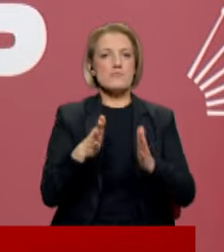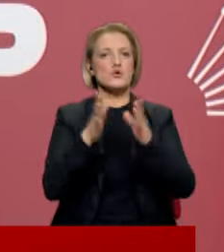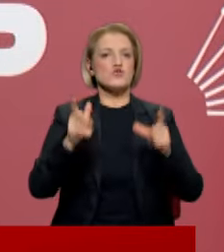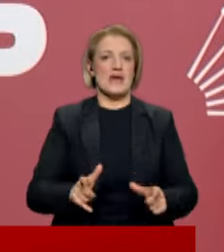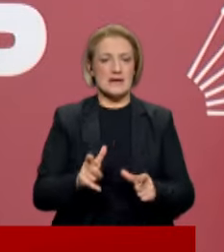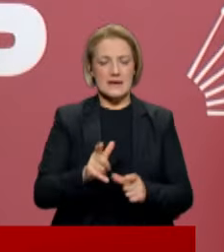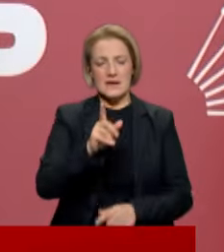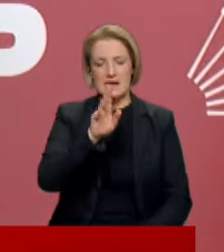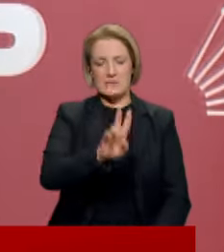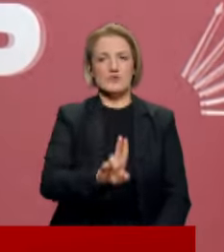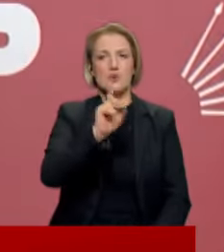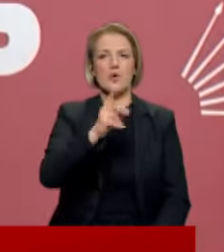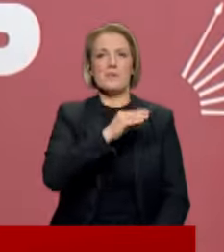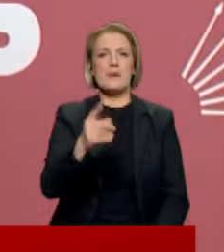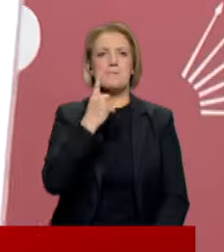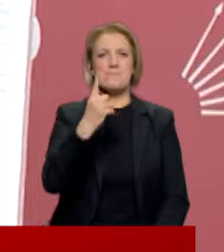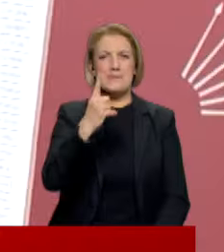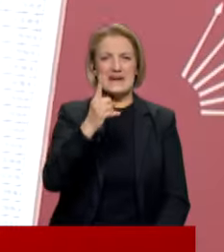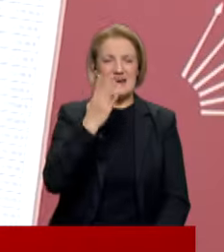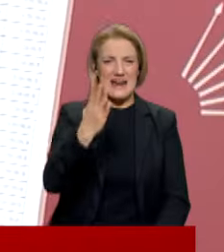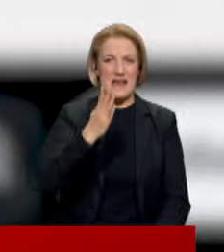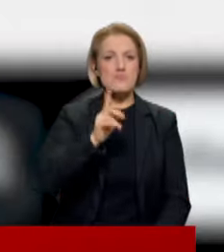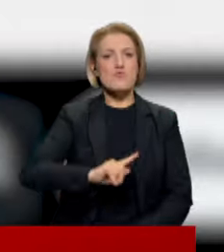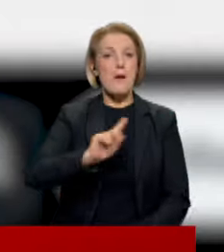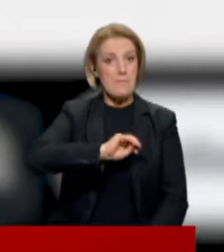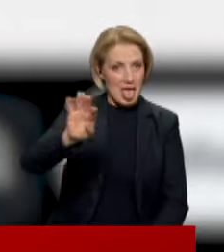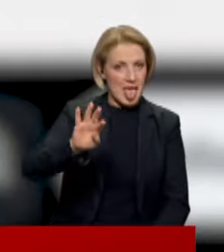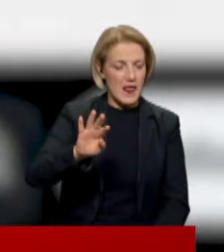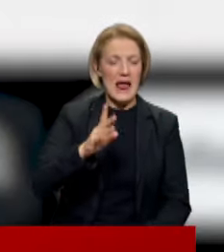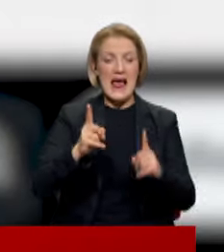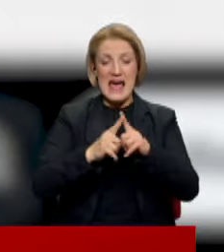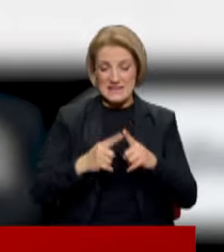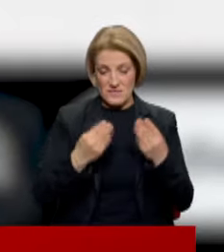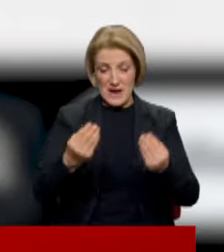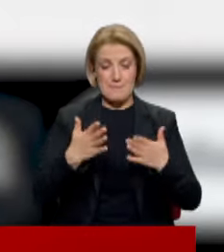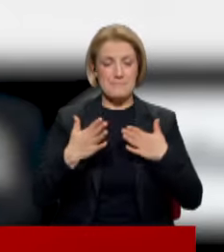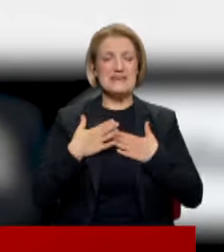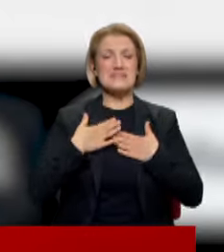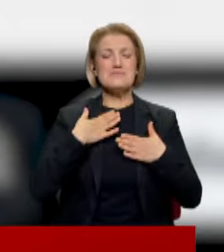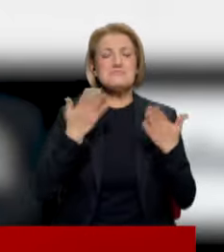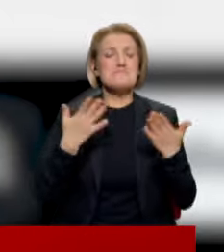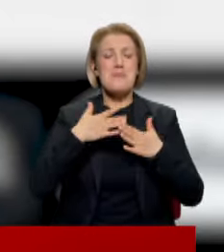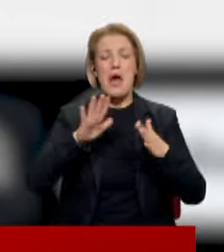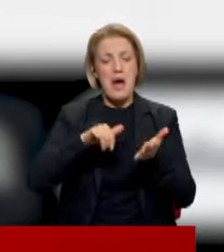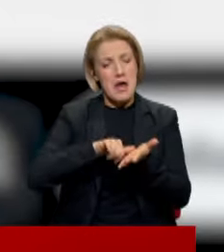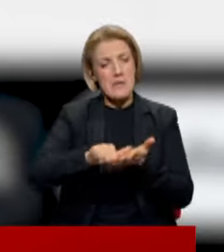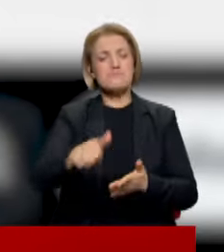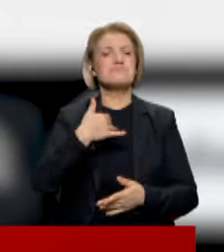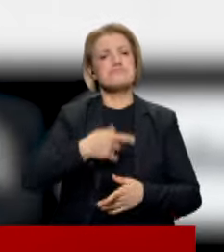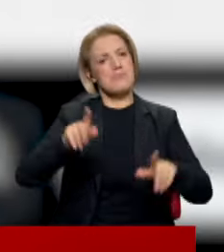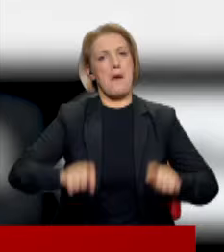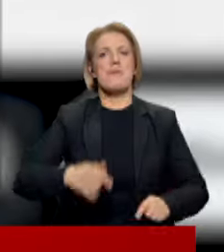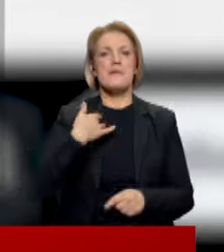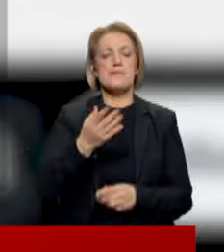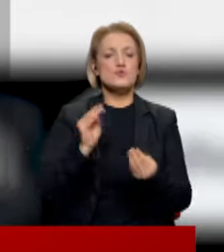Büyükşehir 79 milyon. Birine yolluyor musunuz müfettiş? Hesap verebilirlikte bizim üstümüze kimse yoktur. Sözümüzün